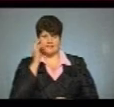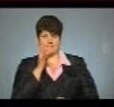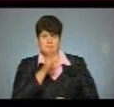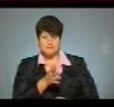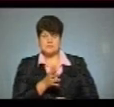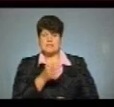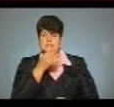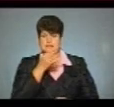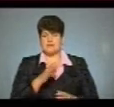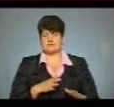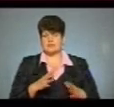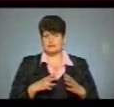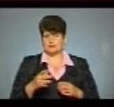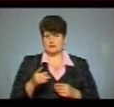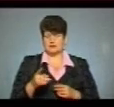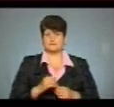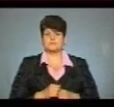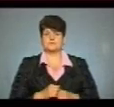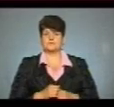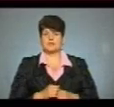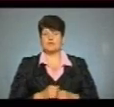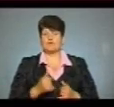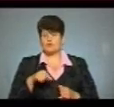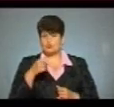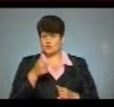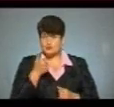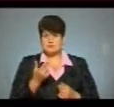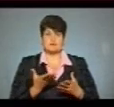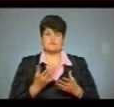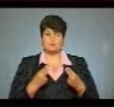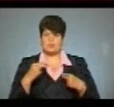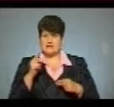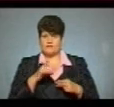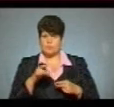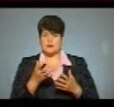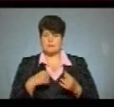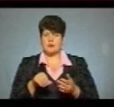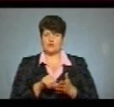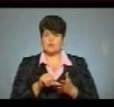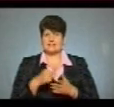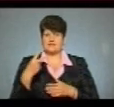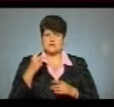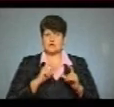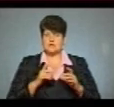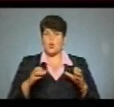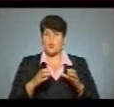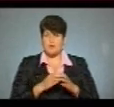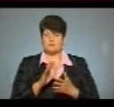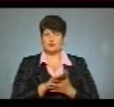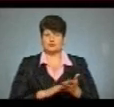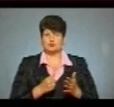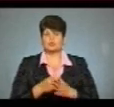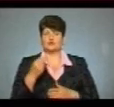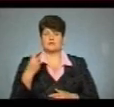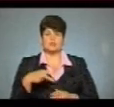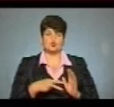часом, повідомив тренер тернополян Василь Івагеш. Цьогоріч у чемпіонаті Європи беруть участь 20 студентських команд. Триватиме він до